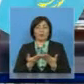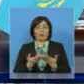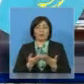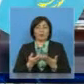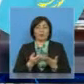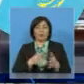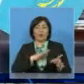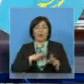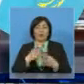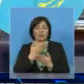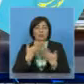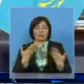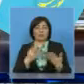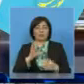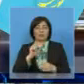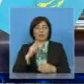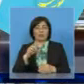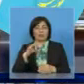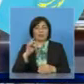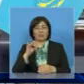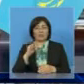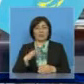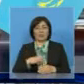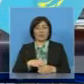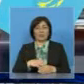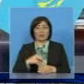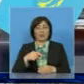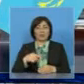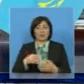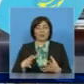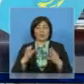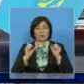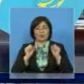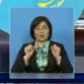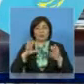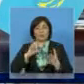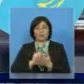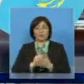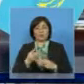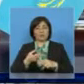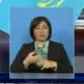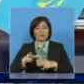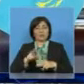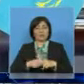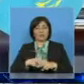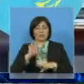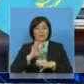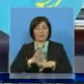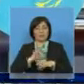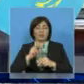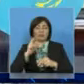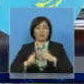гиподинамии, сахарный диабет, сердечно-сосудистые заболевания. Когда человек спортом занимается, вот эти все дела нормализуется обмен